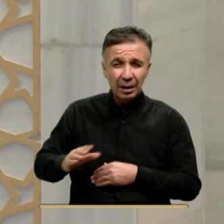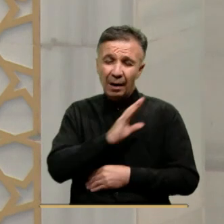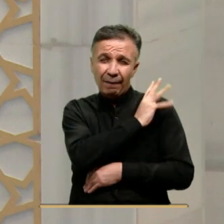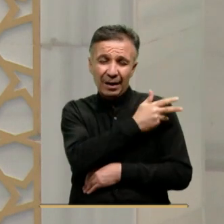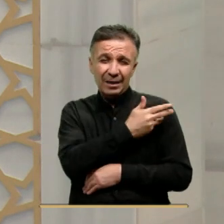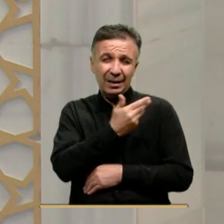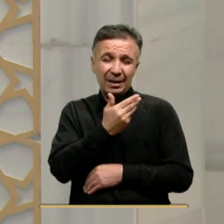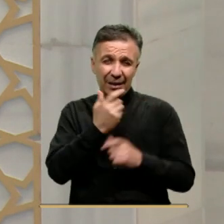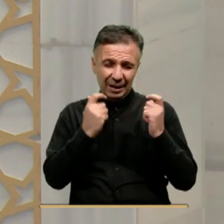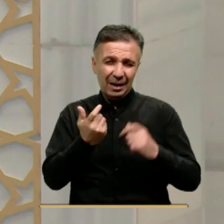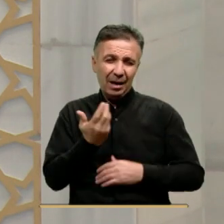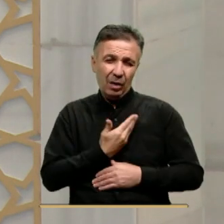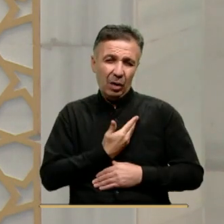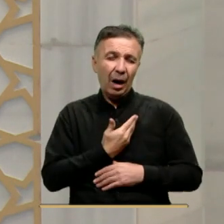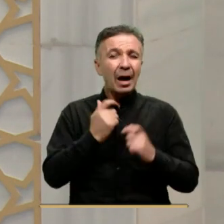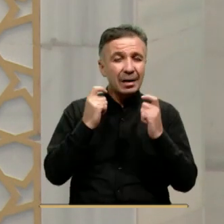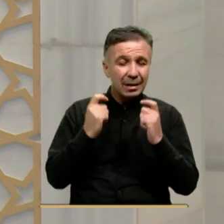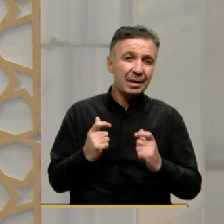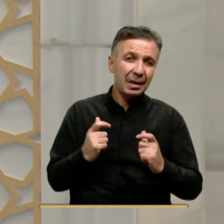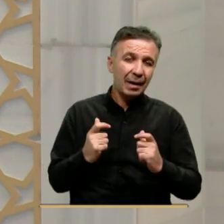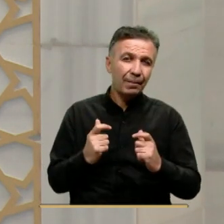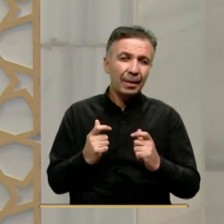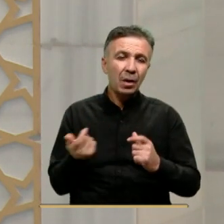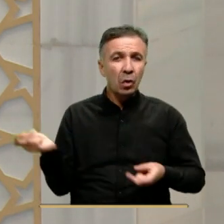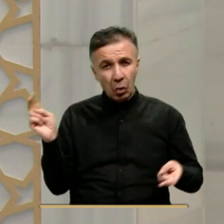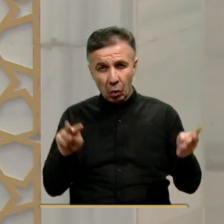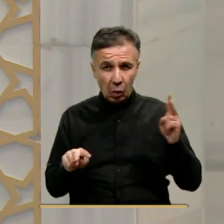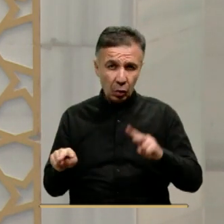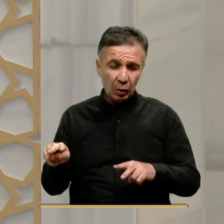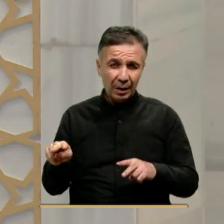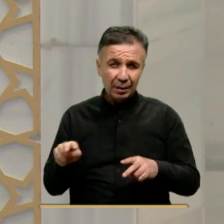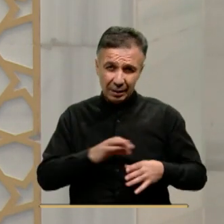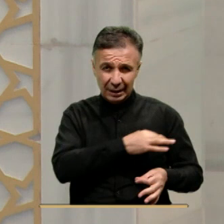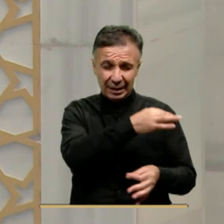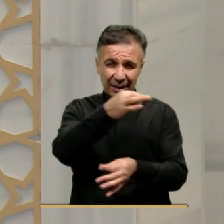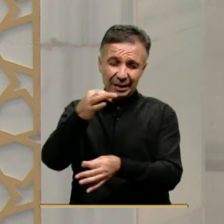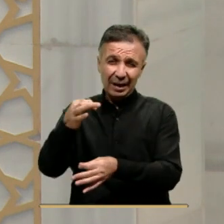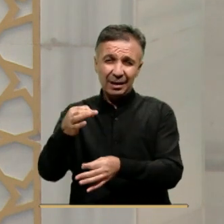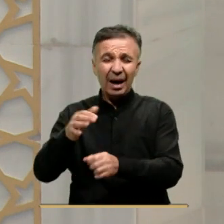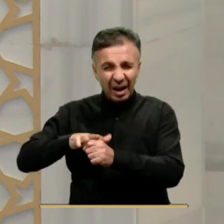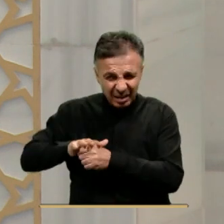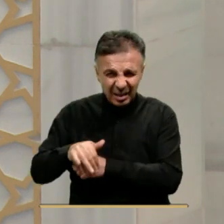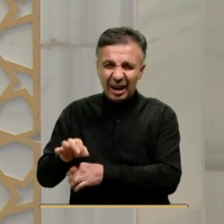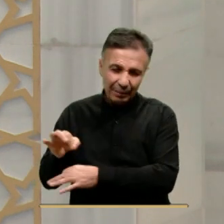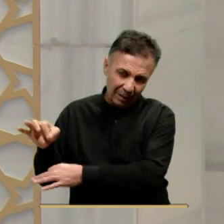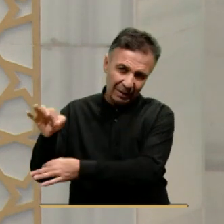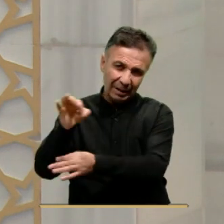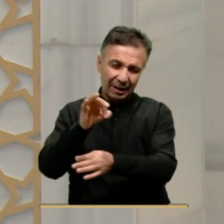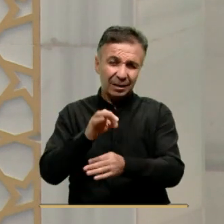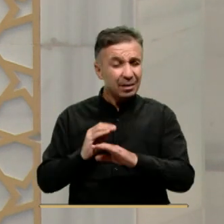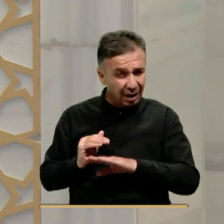gaz Gazze'de katleden insanlar Zalim insanlardır